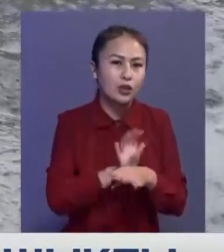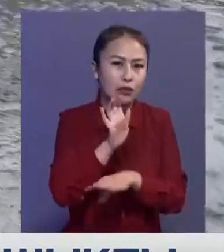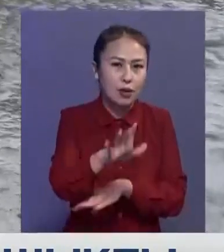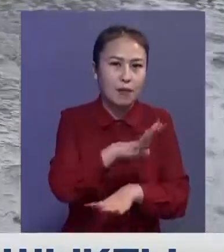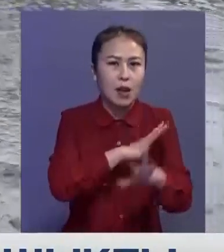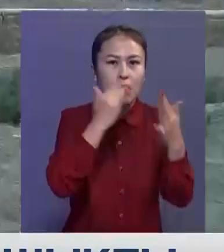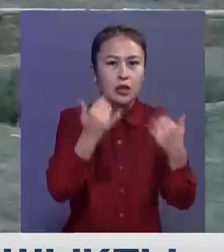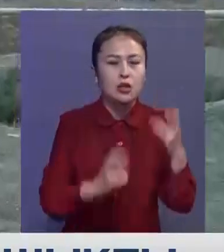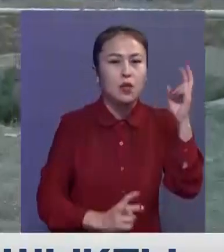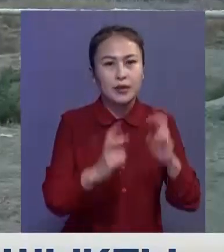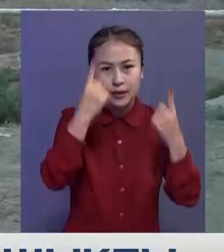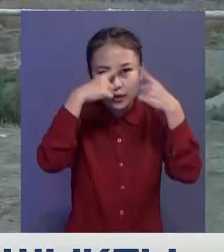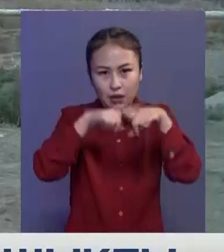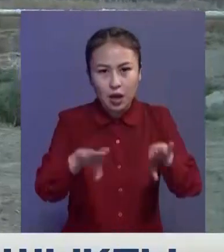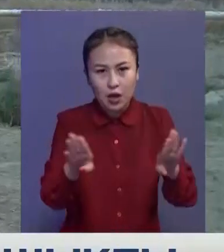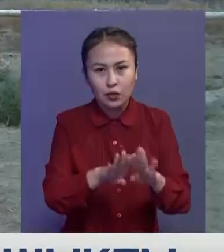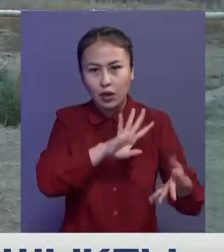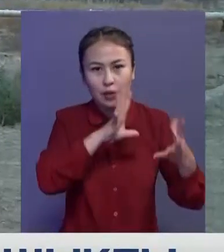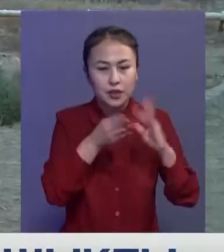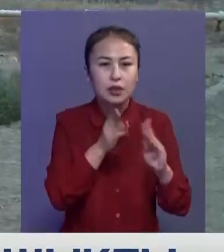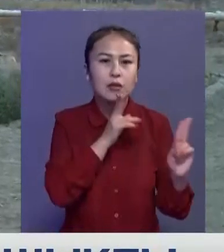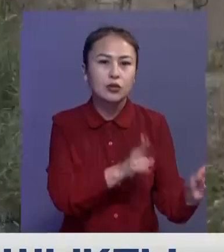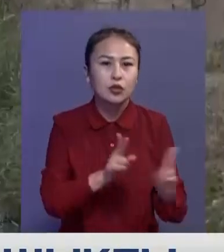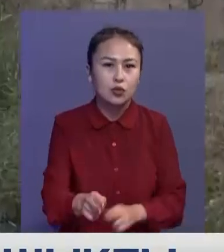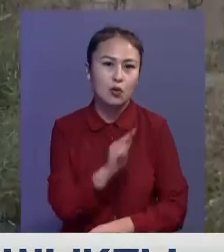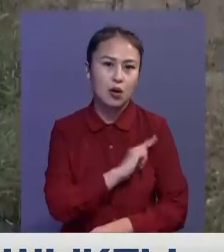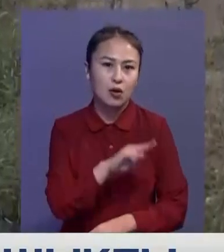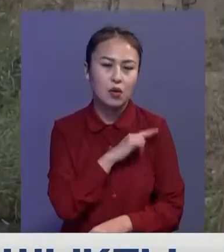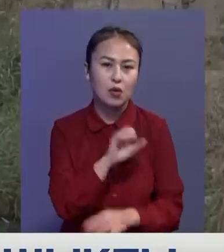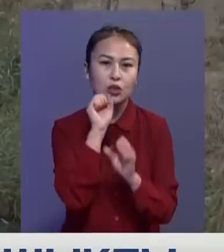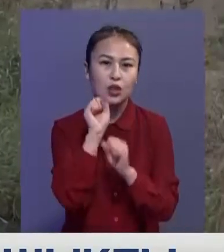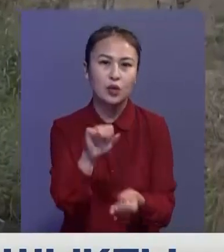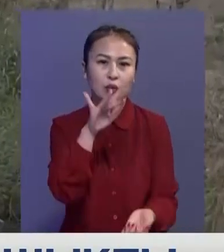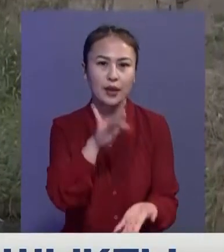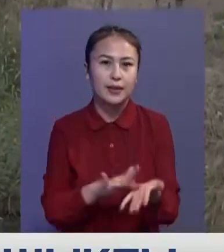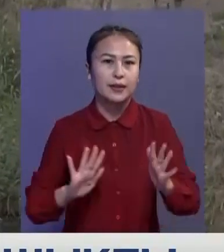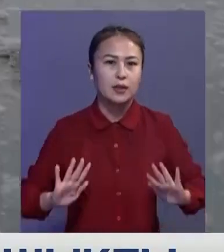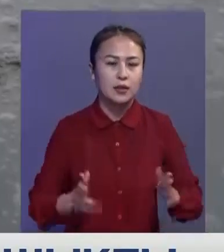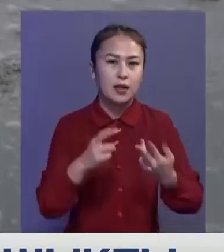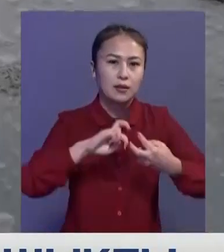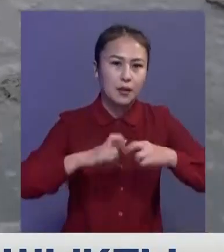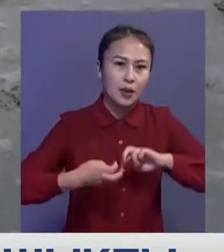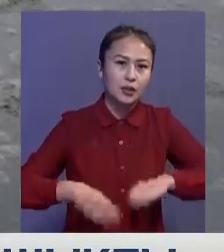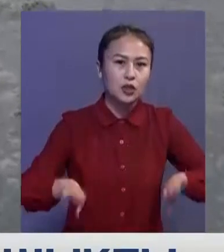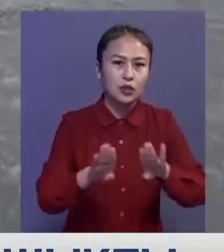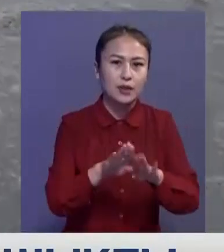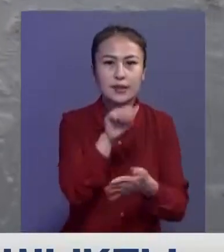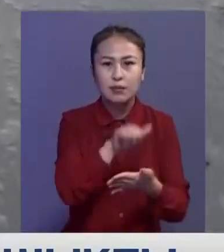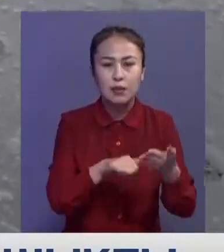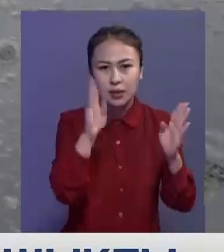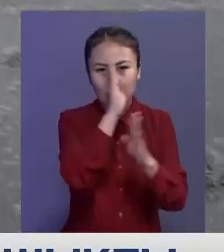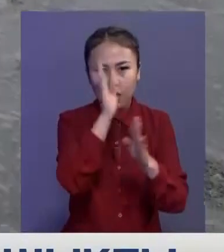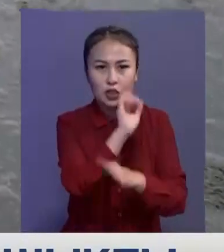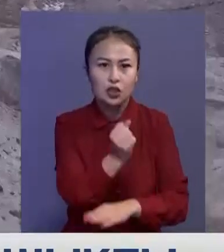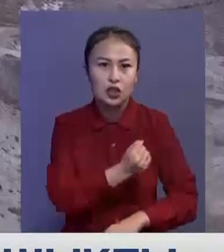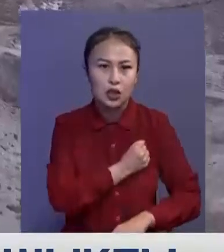мәжбүр болды. Қазір зауыттағы техникалық ақауды қалпына келтіру жұмыстары қолға алынған, ал қоршаған ортаға келтірген залал мен апатты жағдайдың